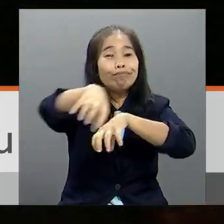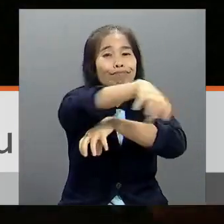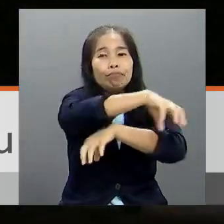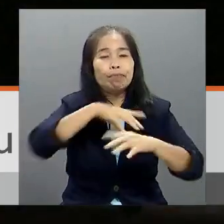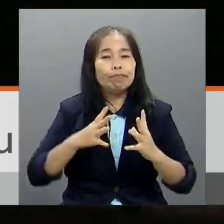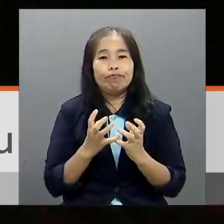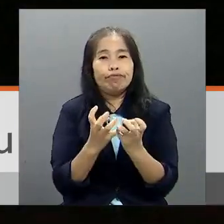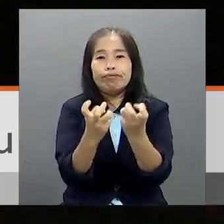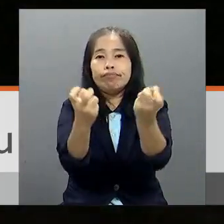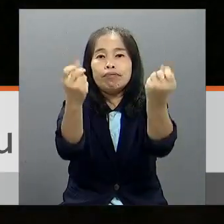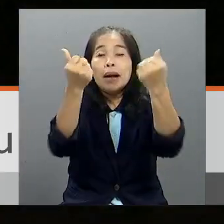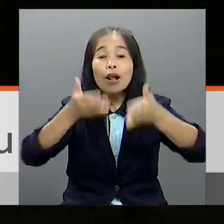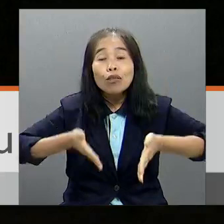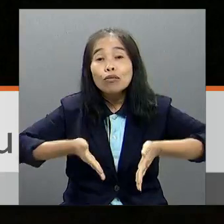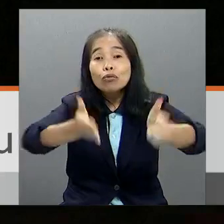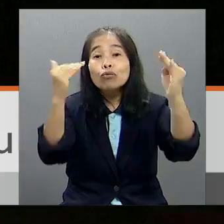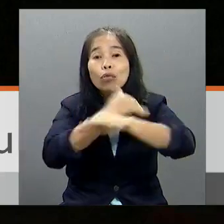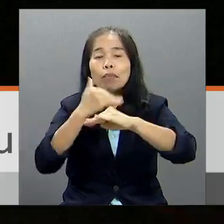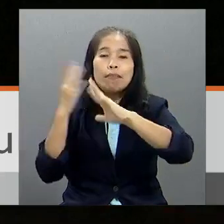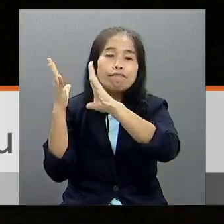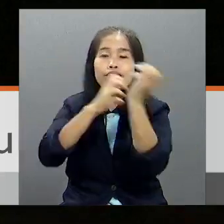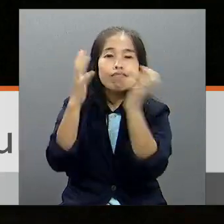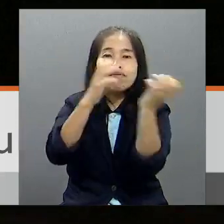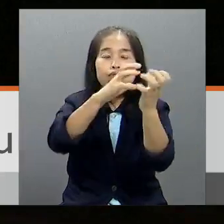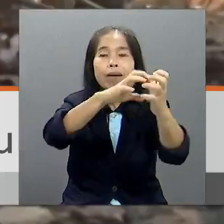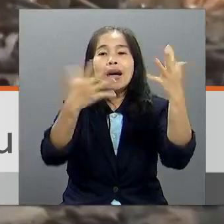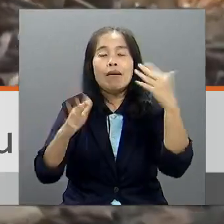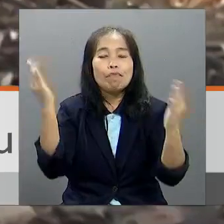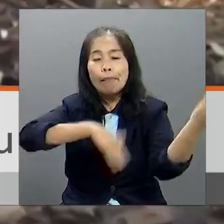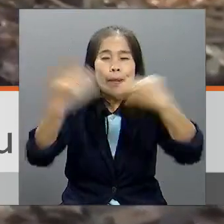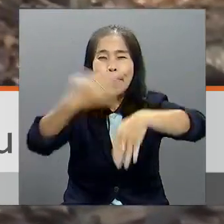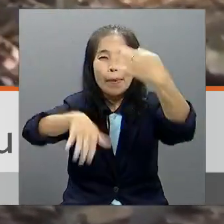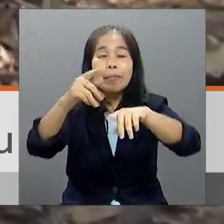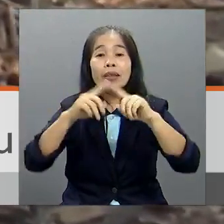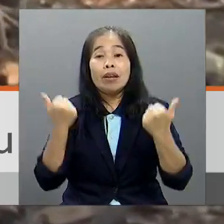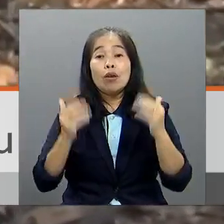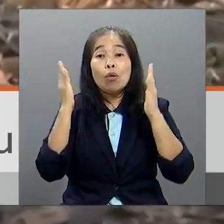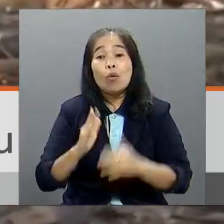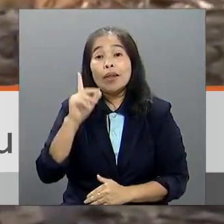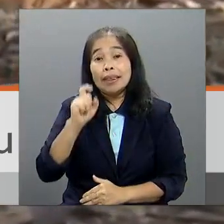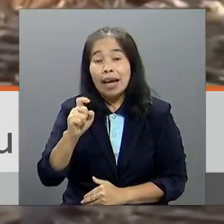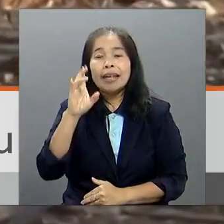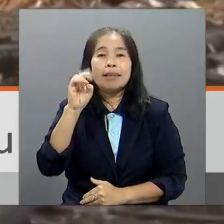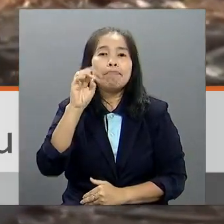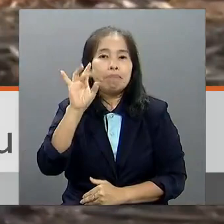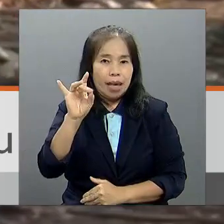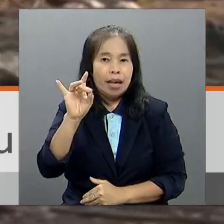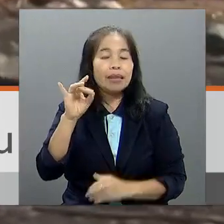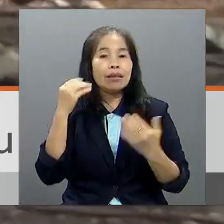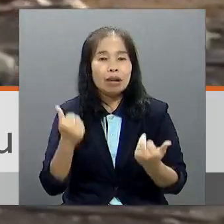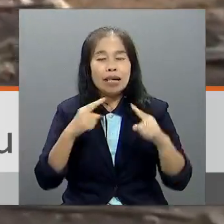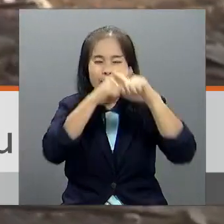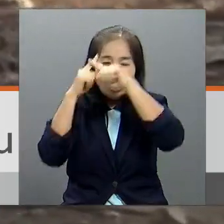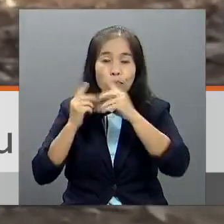นเต็มไปด้วยซากปรักหักพังเบื้องต้นมีรายงานผู้เสียชีวิตอย่างน้อย78คนได้รับบาดเจ็บอีกกว่า 4,000 ค